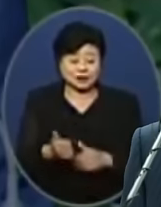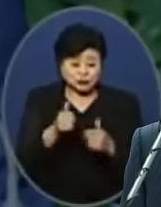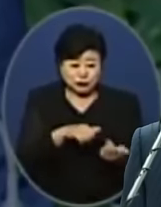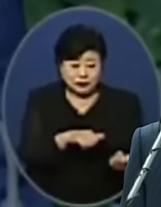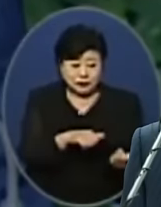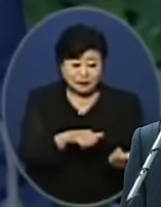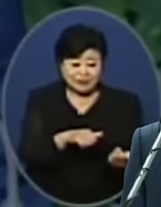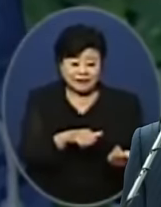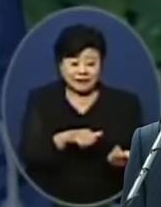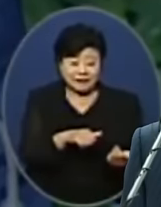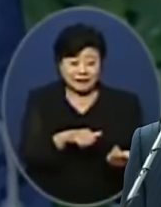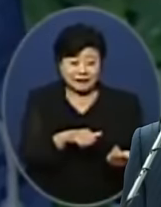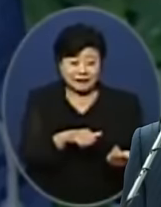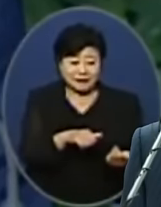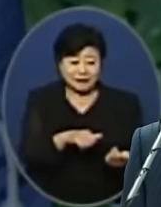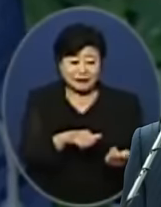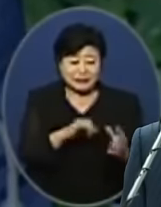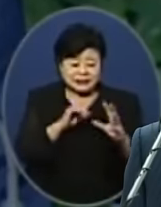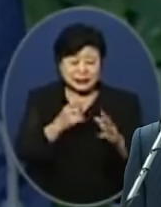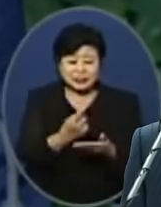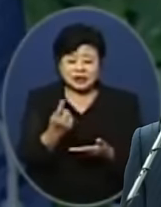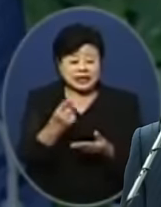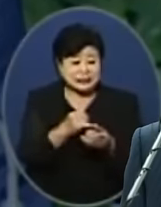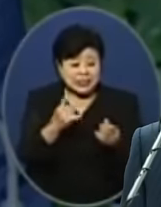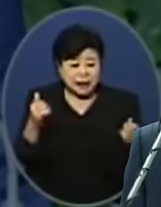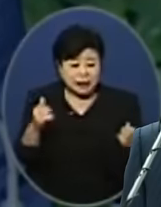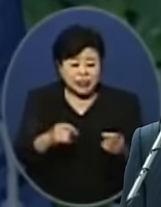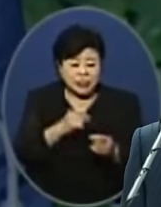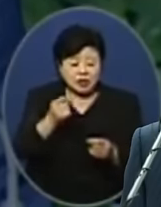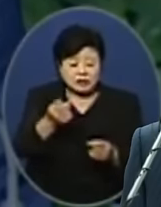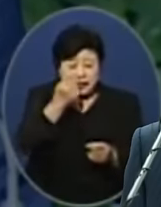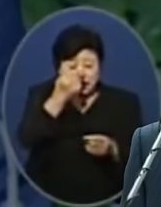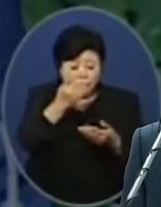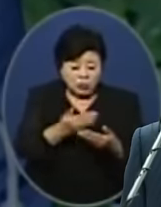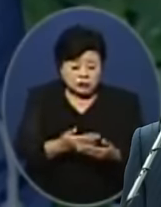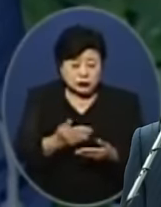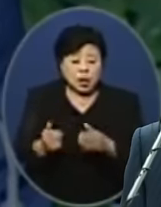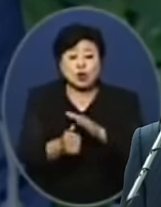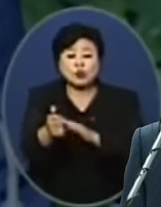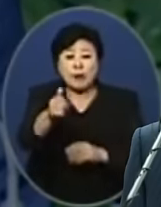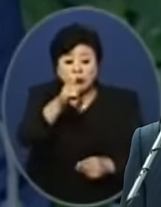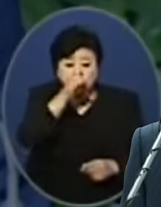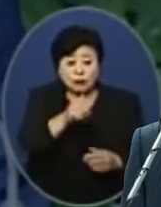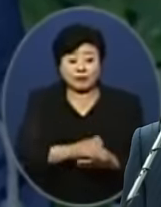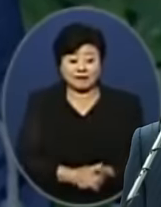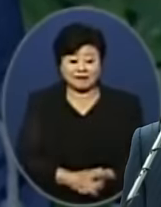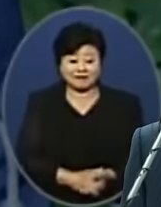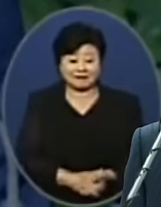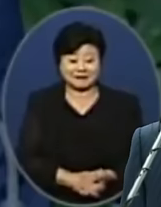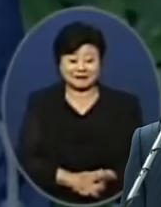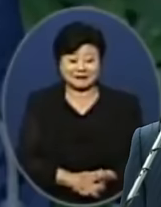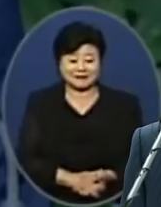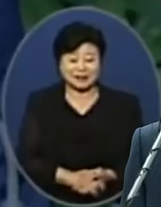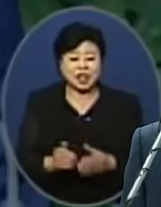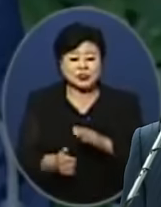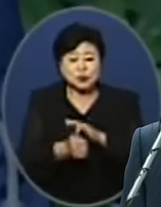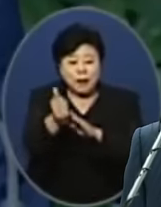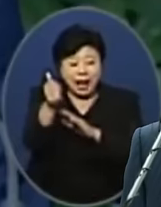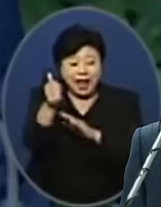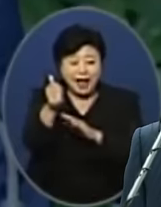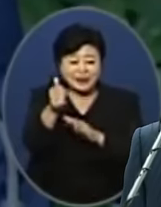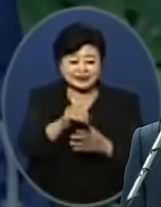죽어서 이 세상을 떠나는 사람은 영원 생명을 얻을 수 있는 소망이 있는 것입니다. 소망이